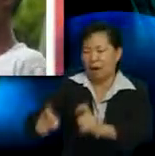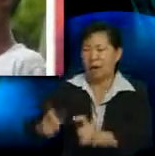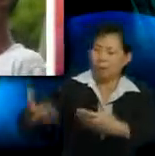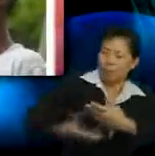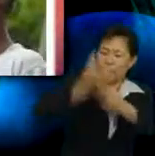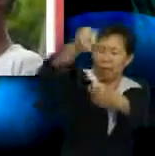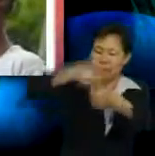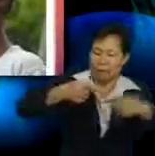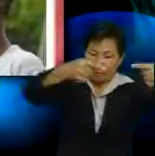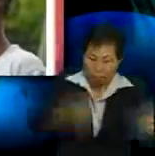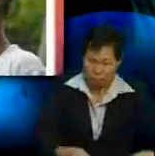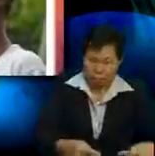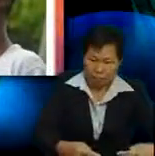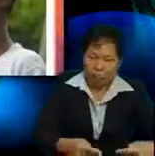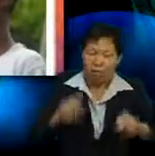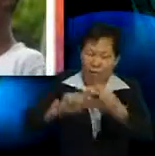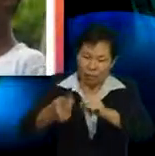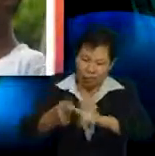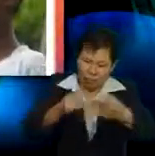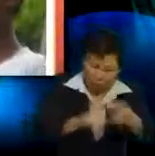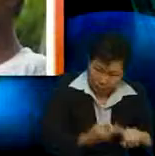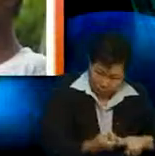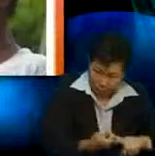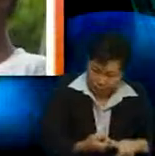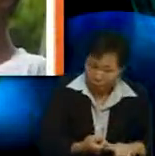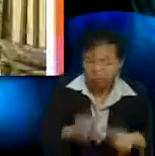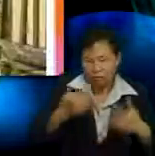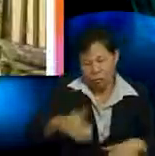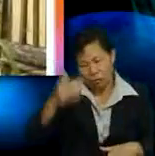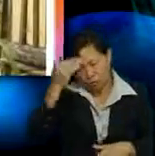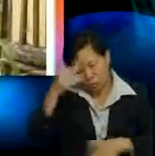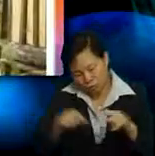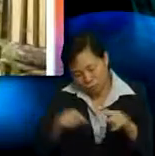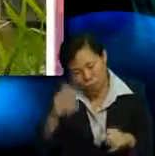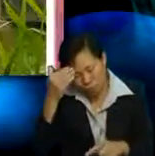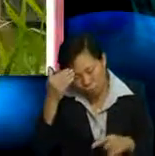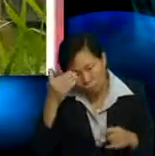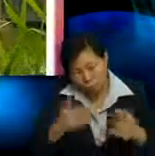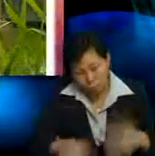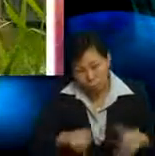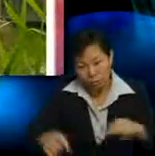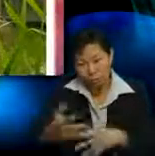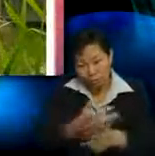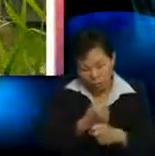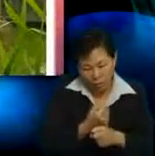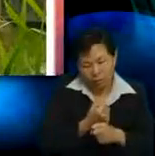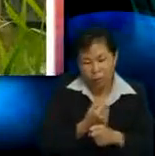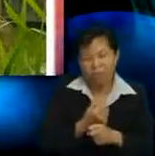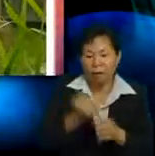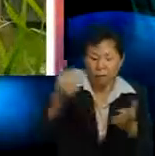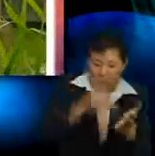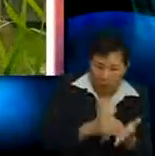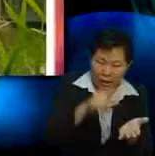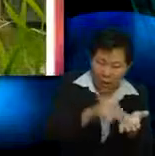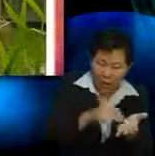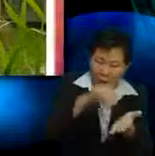pemenang dalam pertandingan antara kawan-kawan. Apabila dia sedar akan tindakannya dan ingin mendapatkan semula ayam-ayam